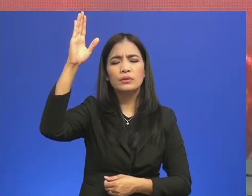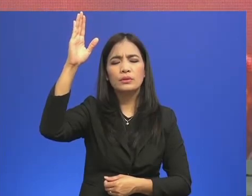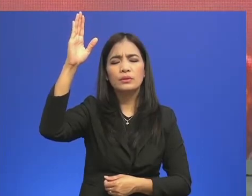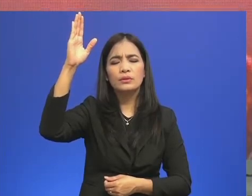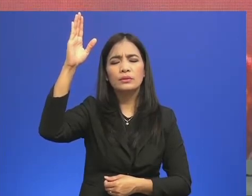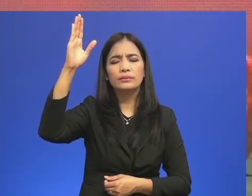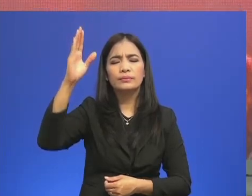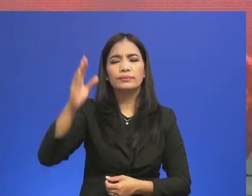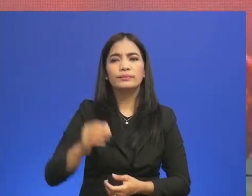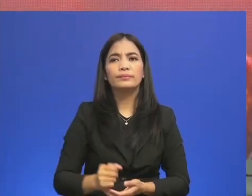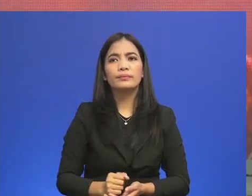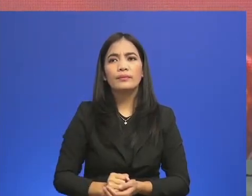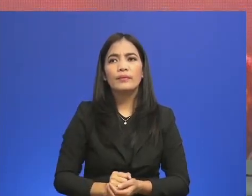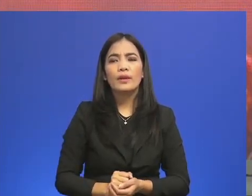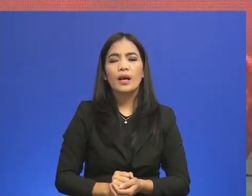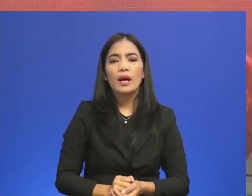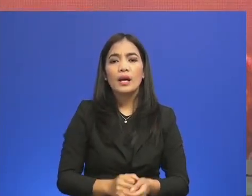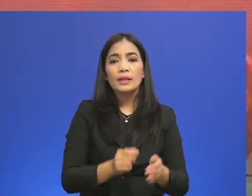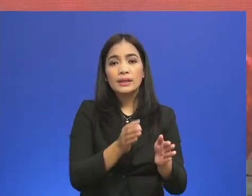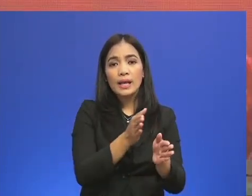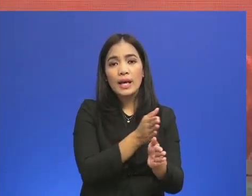Bapa.